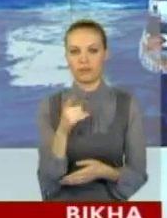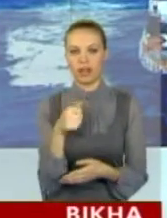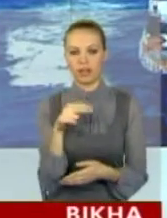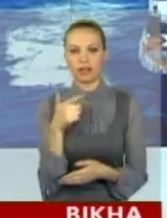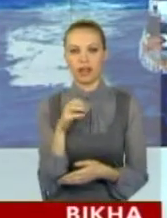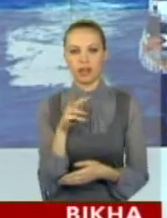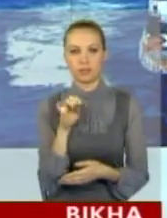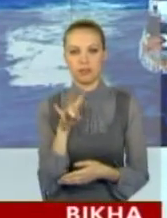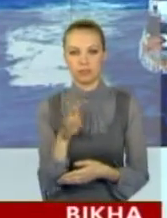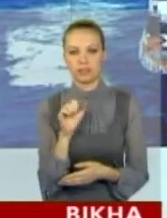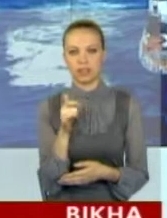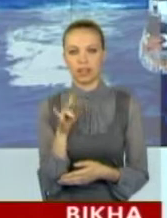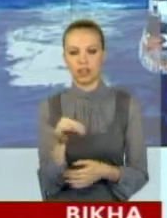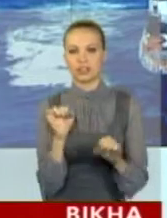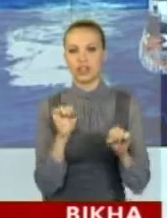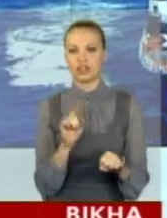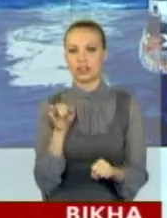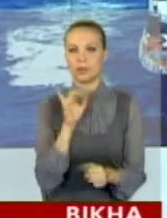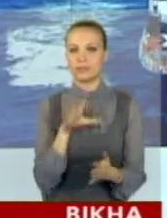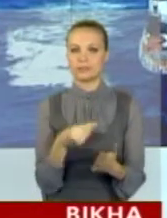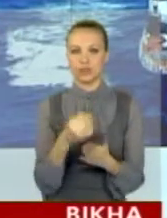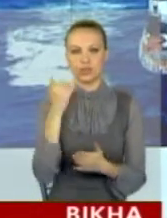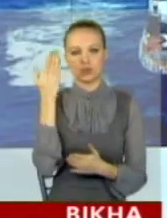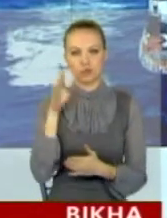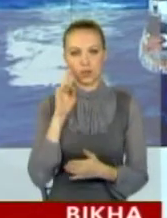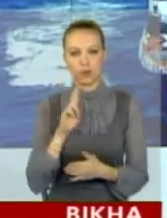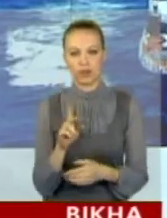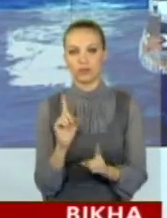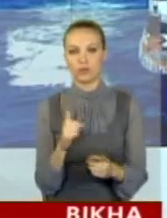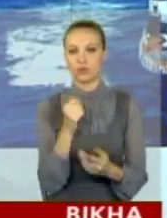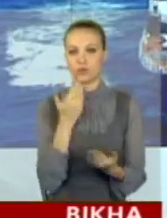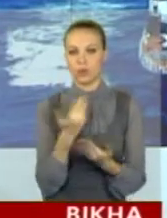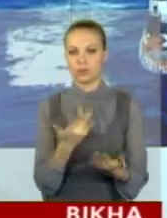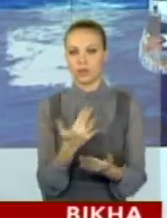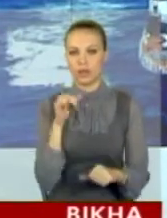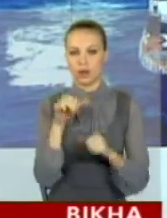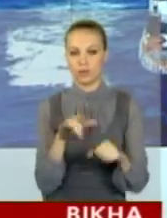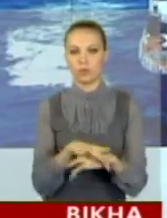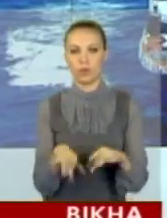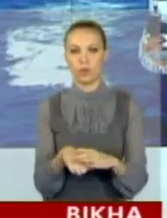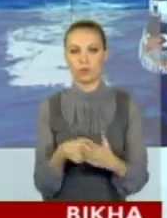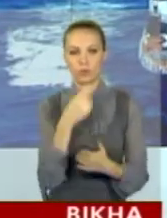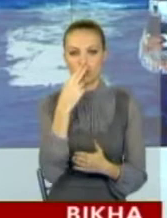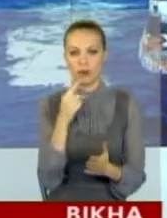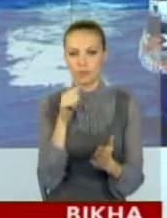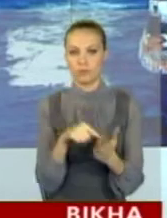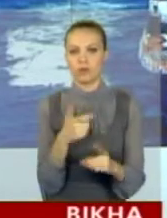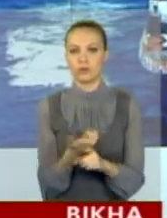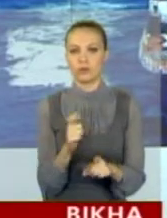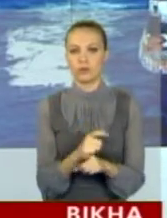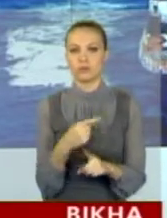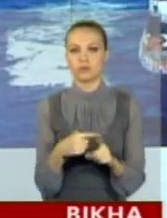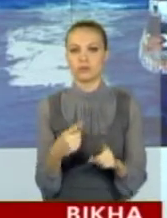«Гетьман Сагайдачний». Захищатиме там і своїх, і чужих моряків, адже за останні кілька років у полон до піратів потрапило понад